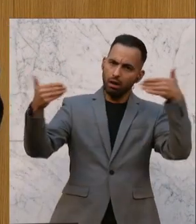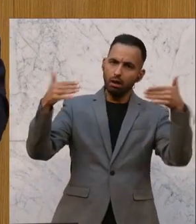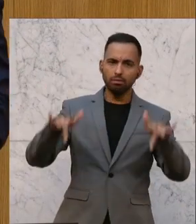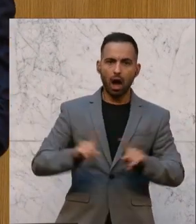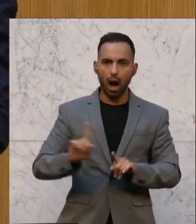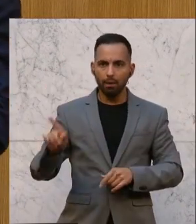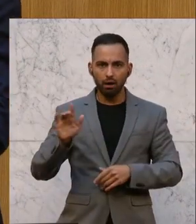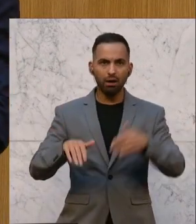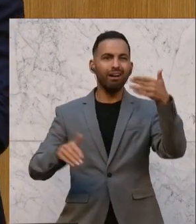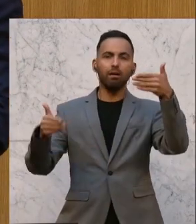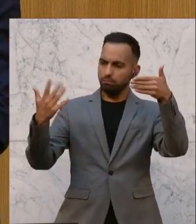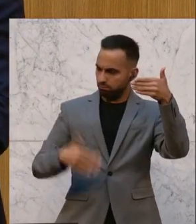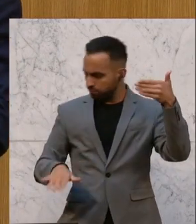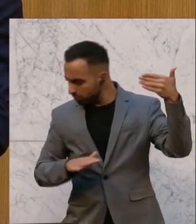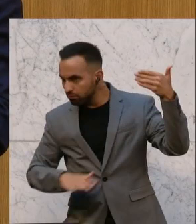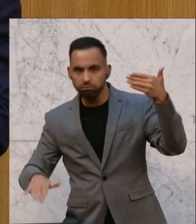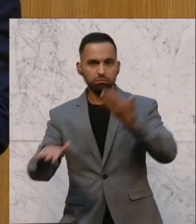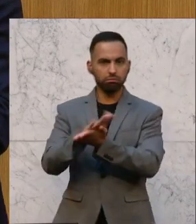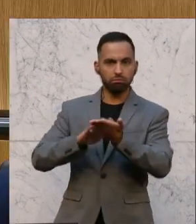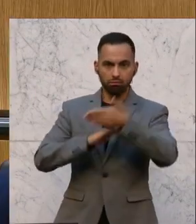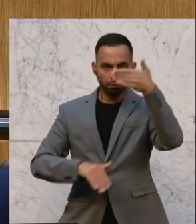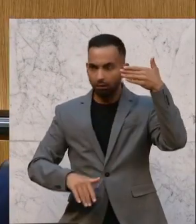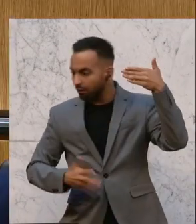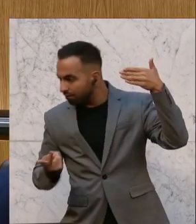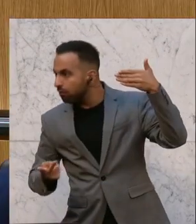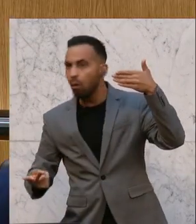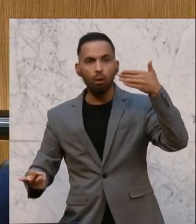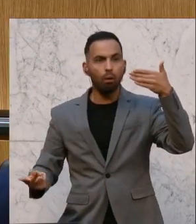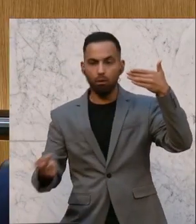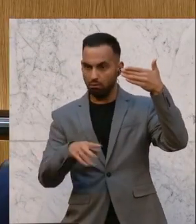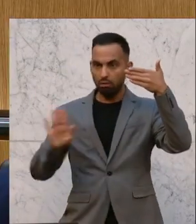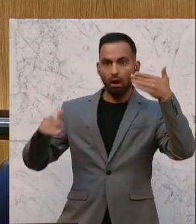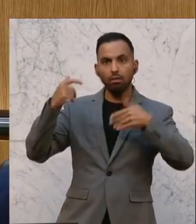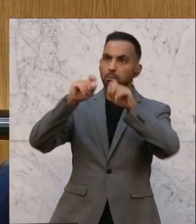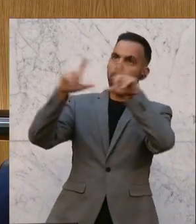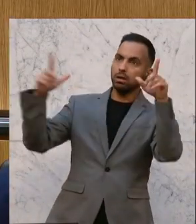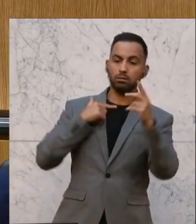da. Und bei Ihnen merkt man einfach gar nichts mehr. Und das merken alle Menschen in Österreich.